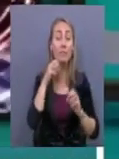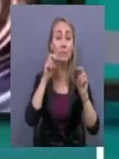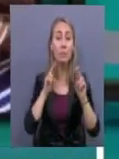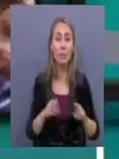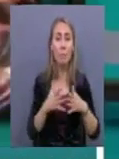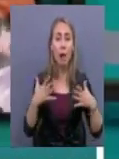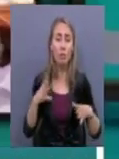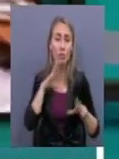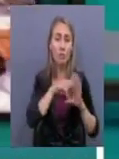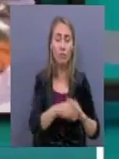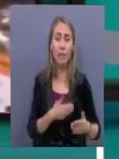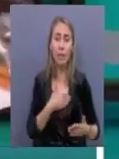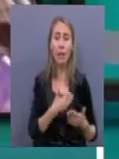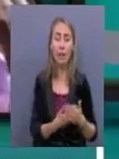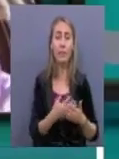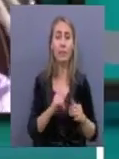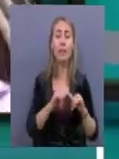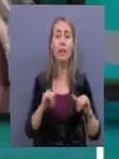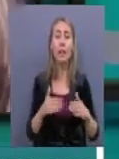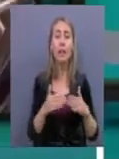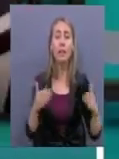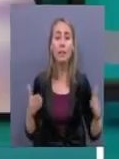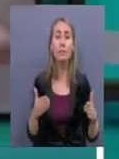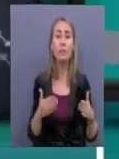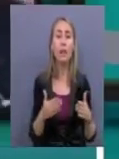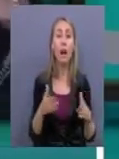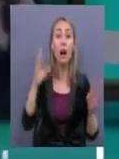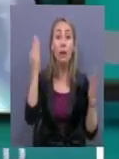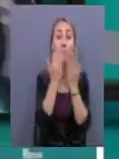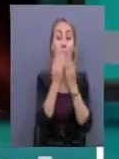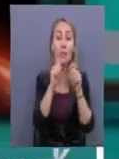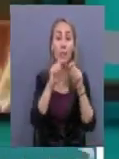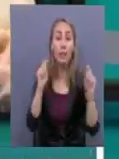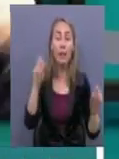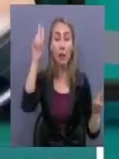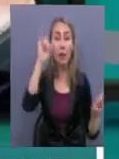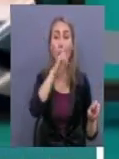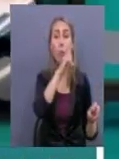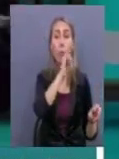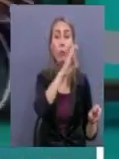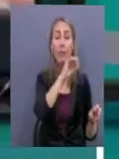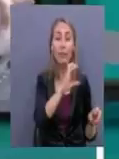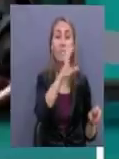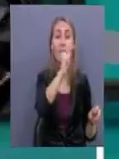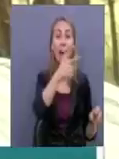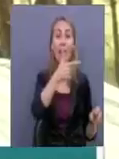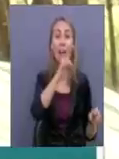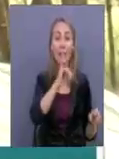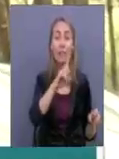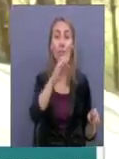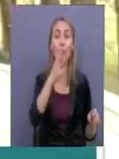бастамасымен күннің соңғы шуағы атты қысқаметражды фильмнің түсірілімі басталды. Фильм жаздың соңына қарай көрермен назарына